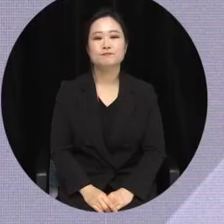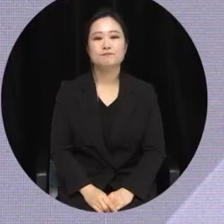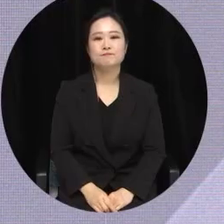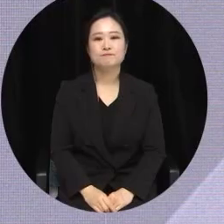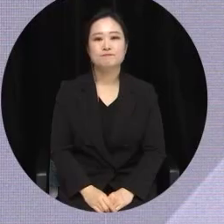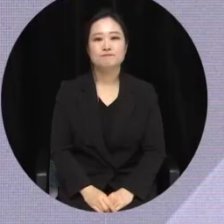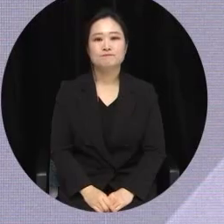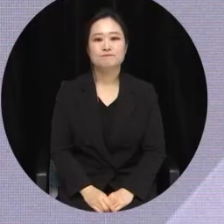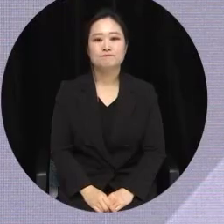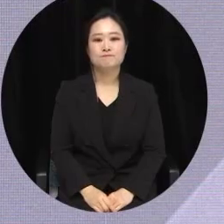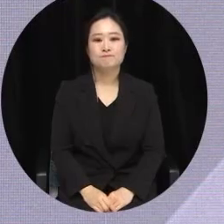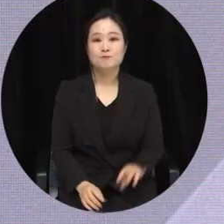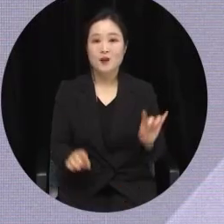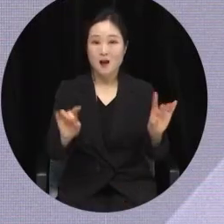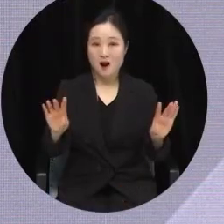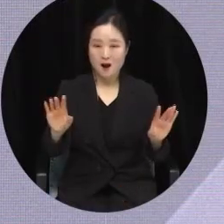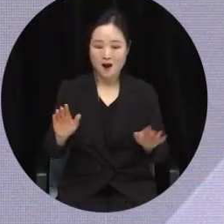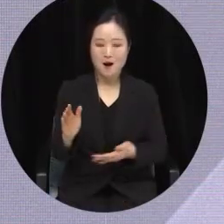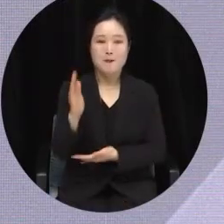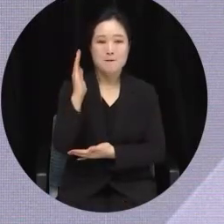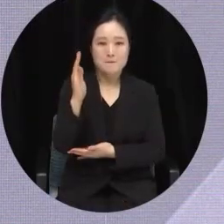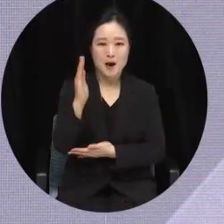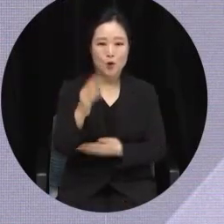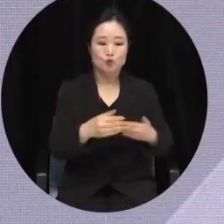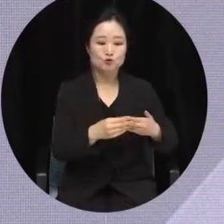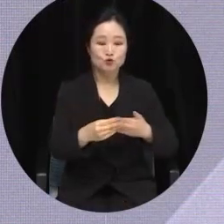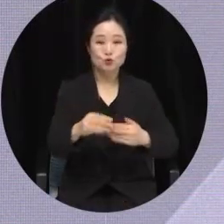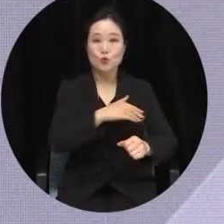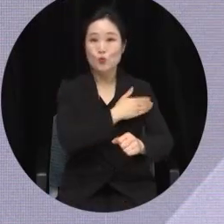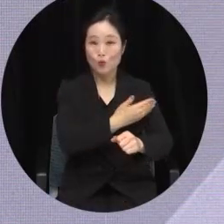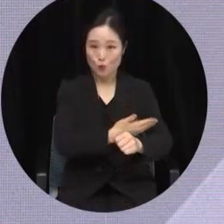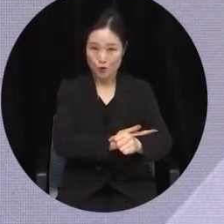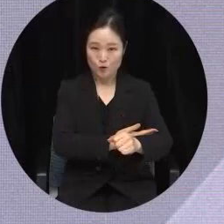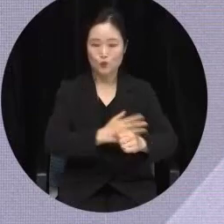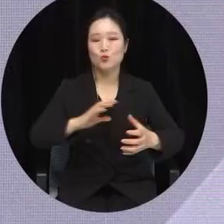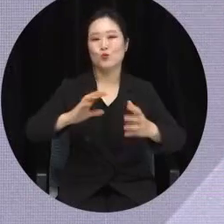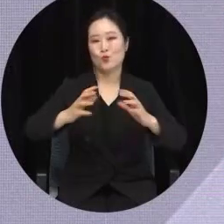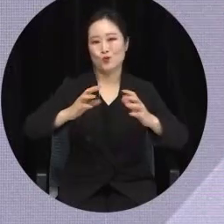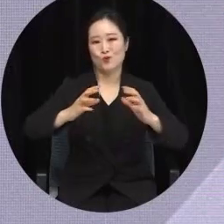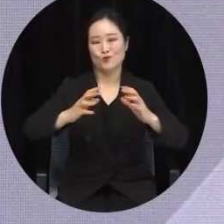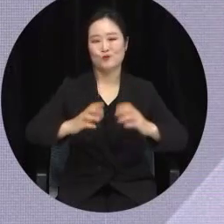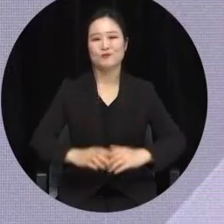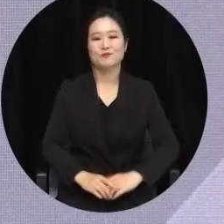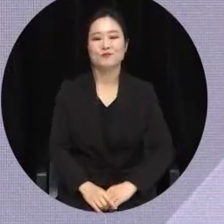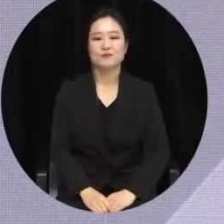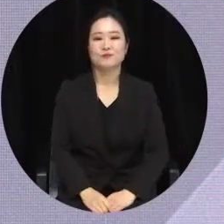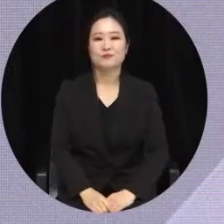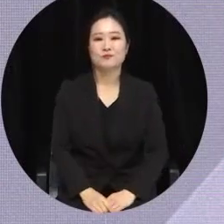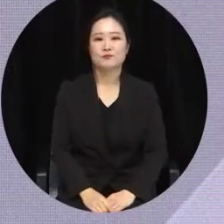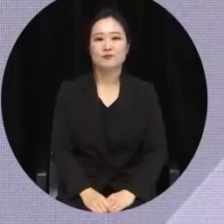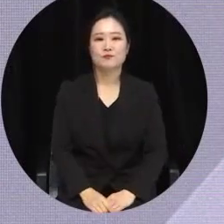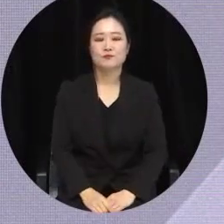각 후보자가 발언의 주도권을 가지고 토론을 이끌어가는 주도권 토론입니다.